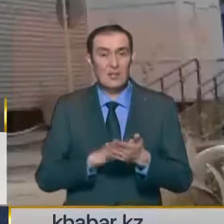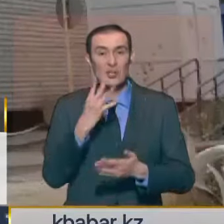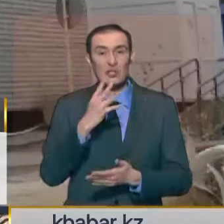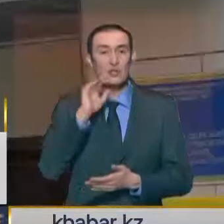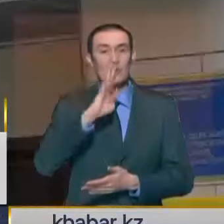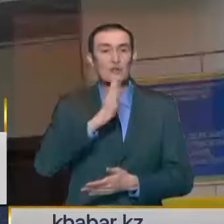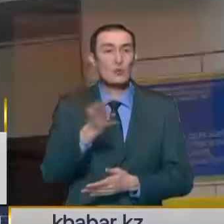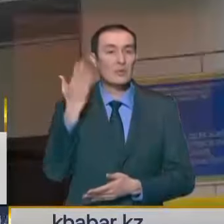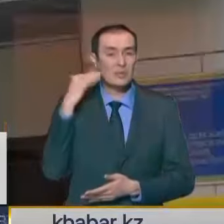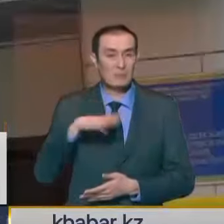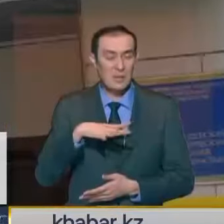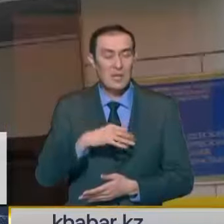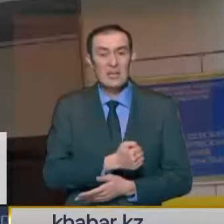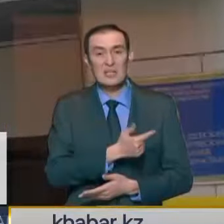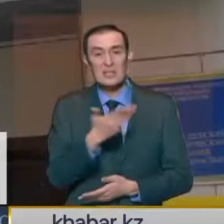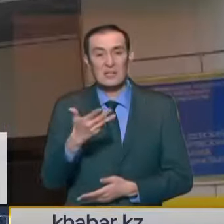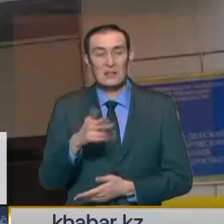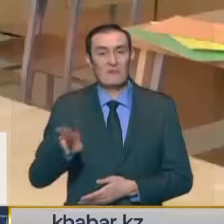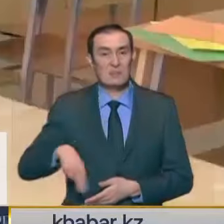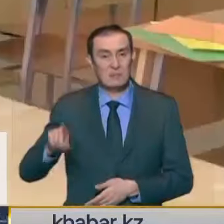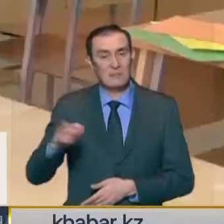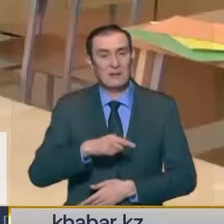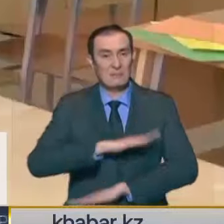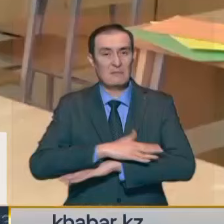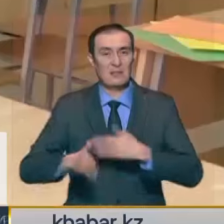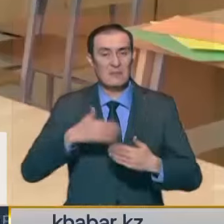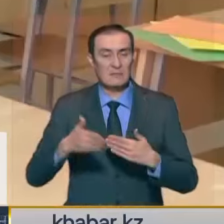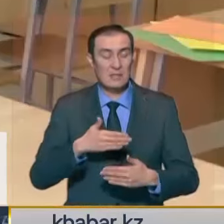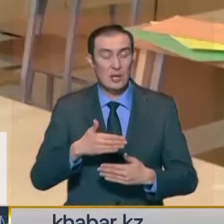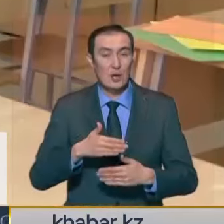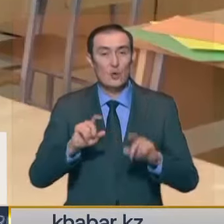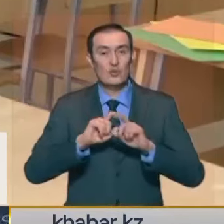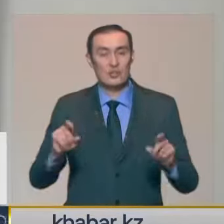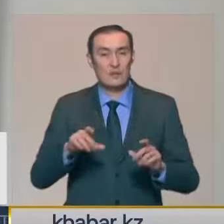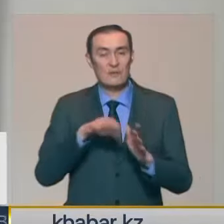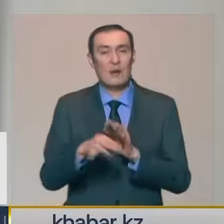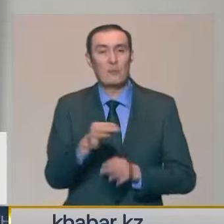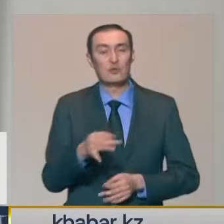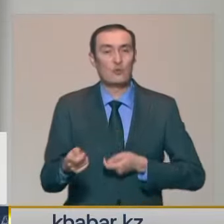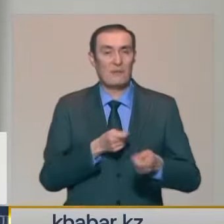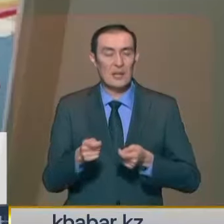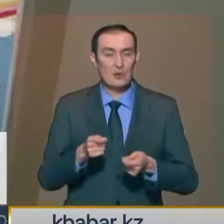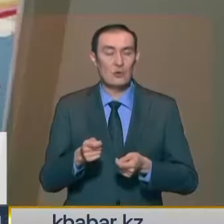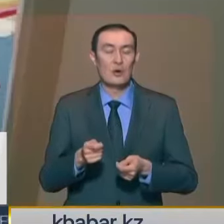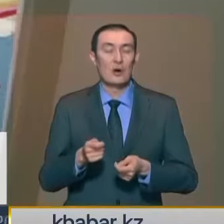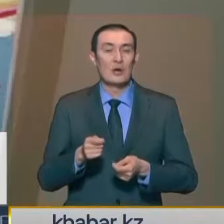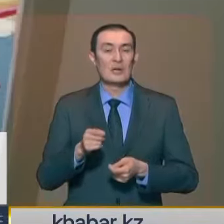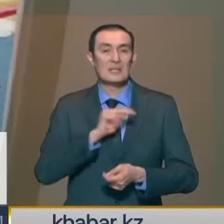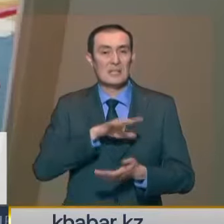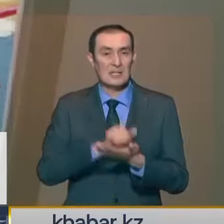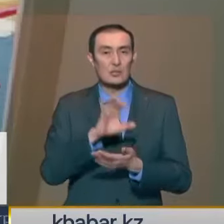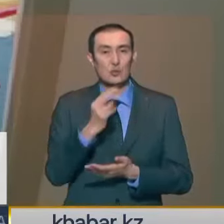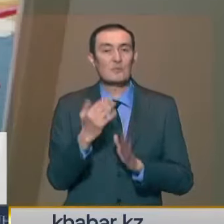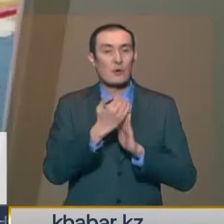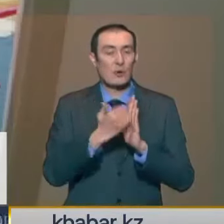4 года назад тогда несколько сотрудников привлекли к ответственности учреждение относится к областному управлению координации занятости и